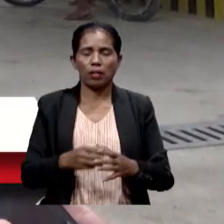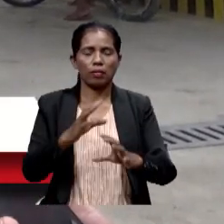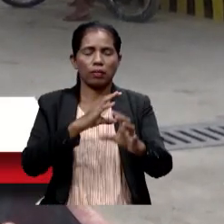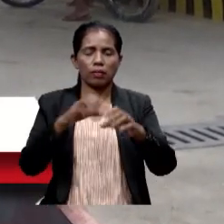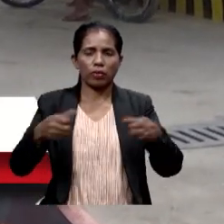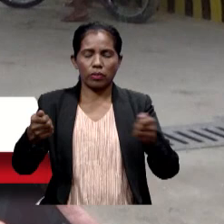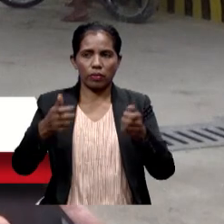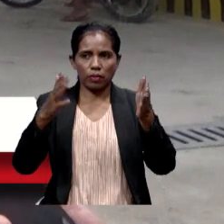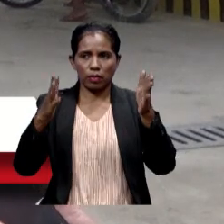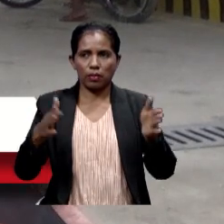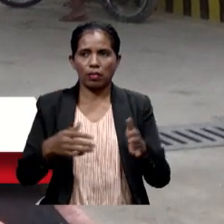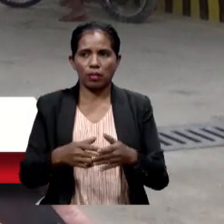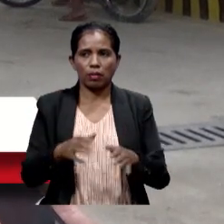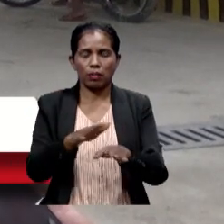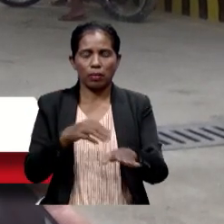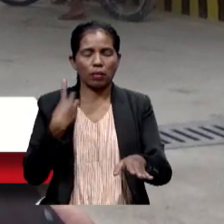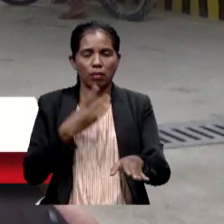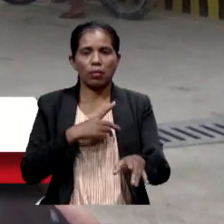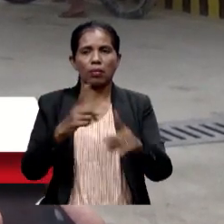De a în primul care bula mă falia.